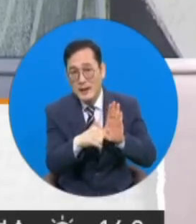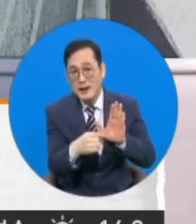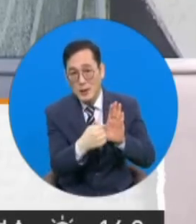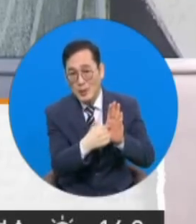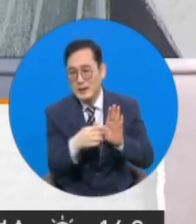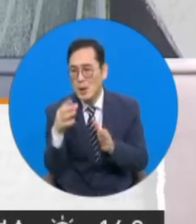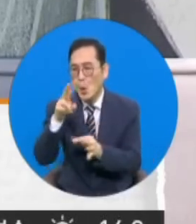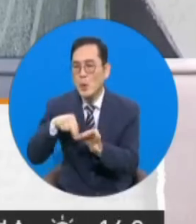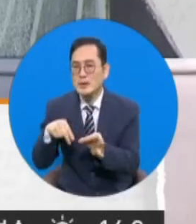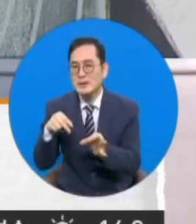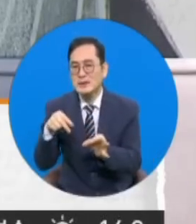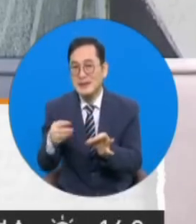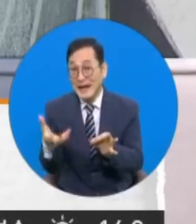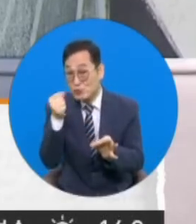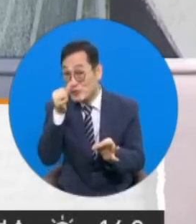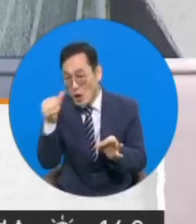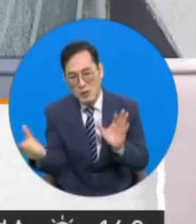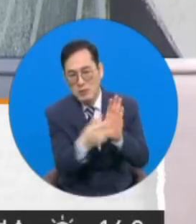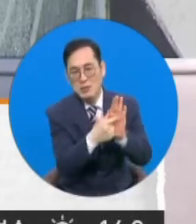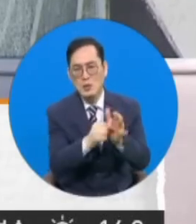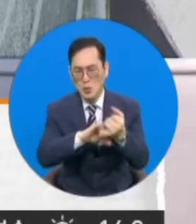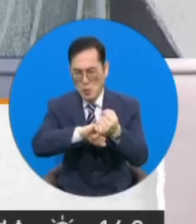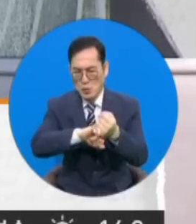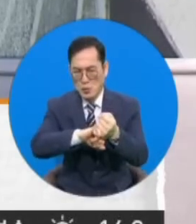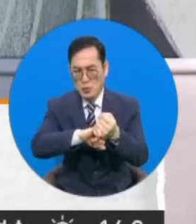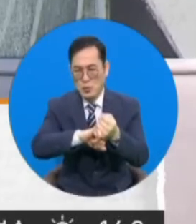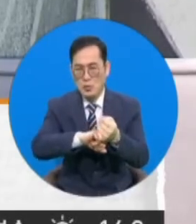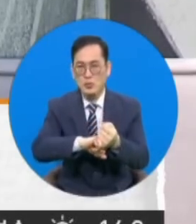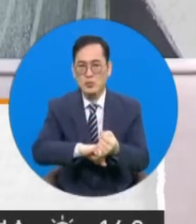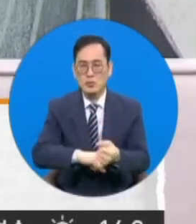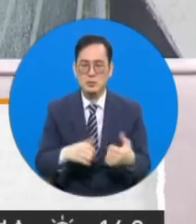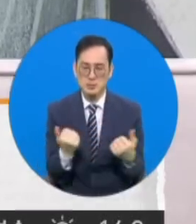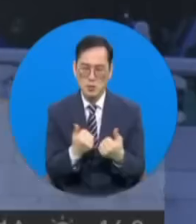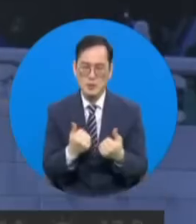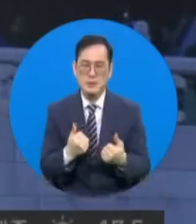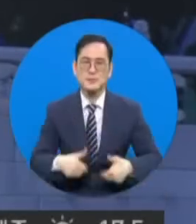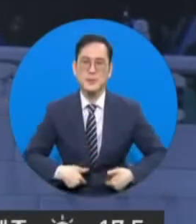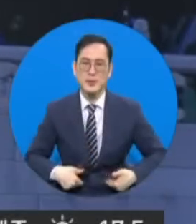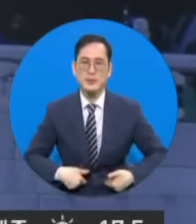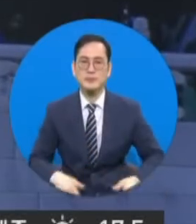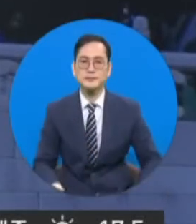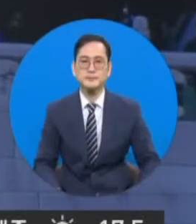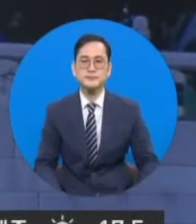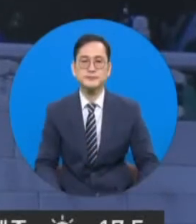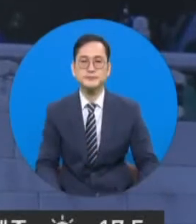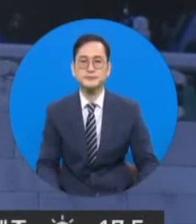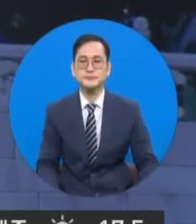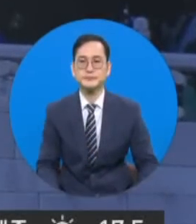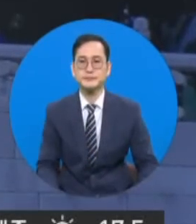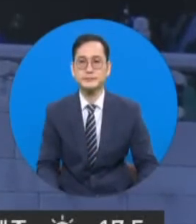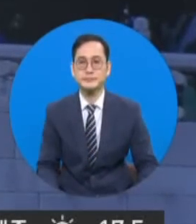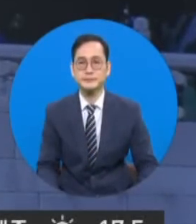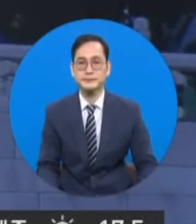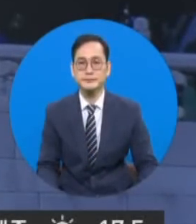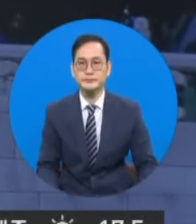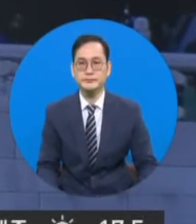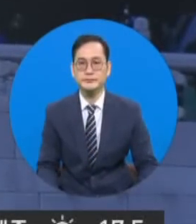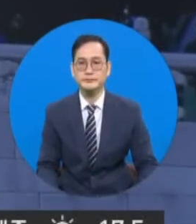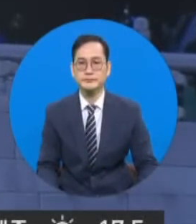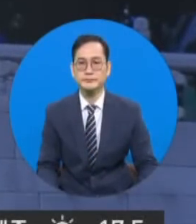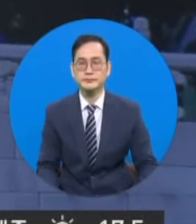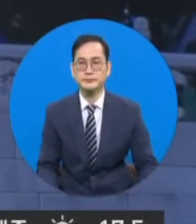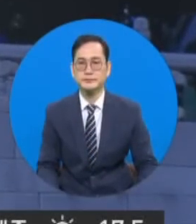제도적 보완책도 함께해서 논의가 되었으면 좋겠다라는 생각입니다 이제 이에 충돌이 아니다라는 취지의 김남국 위원회